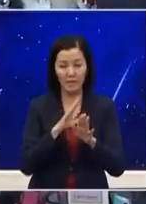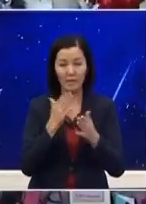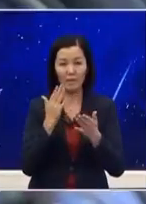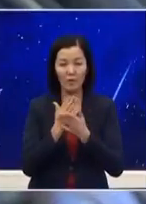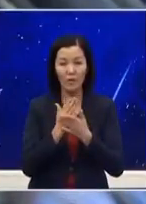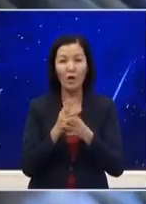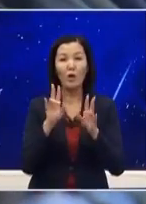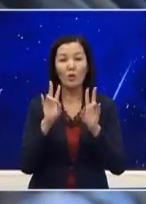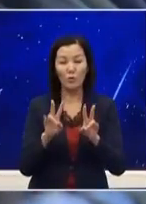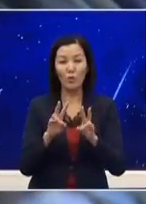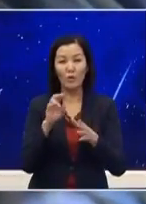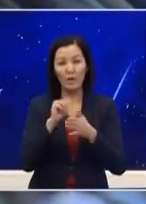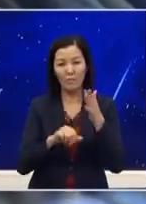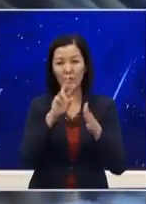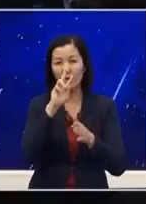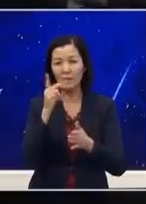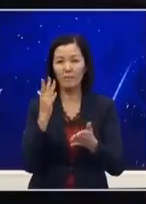те естен шығарып алатындар да бар.